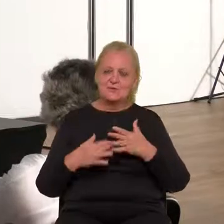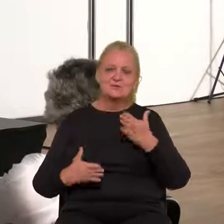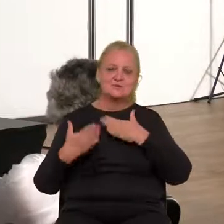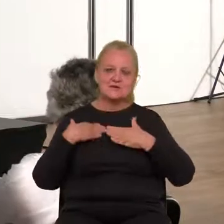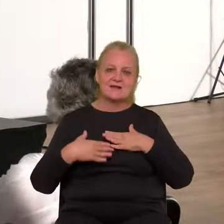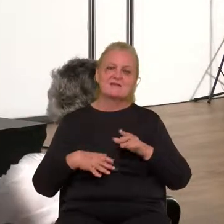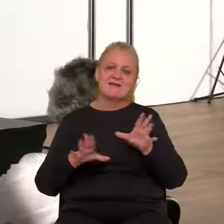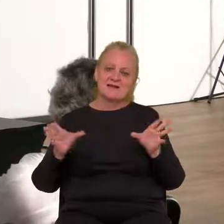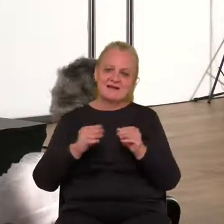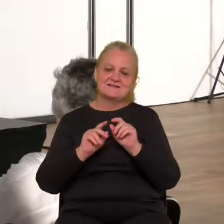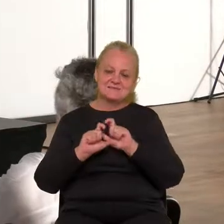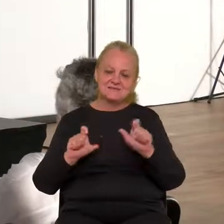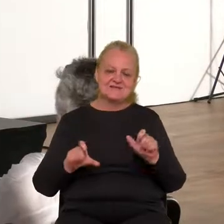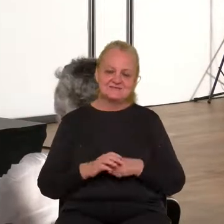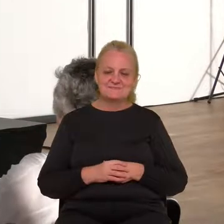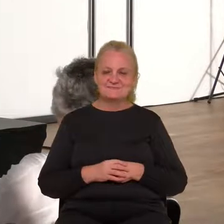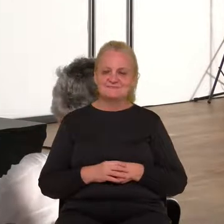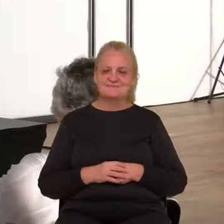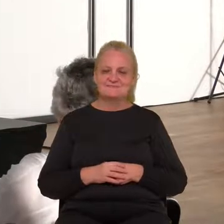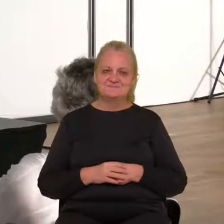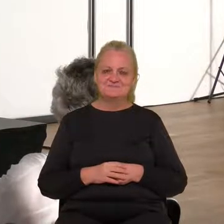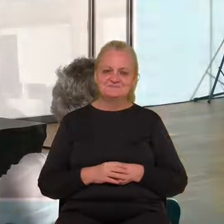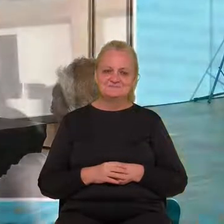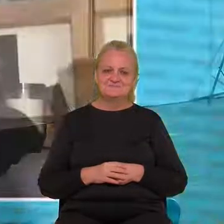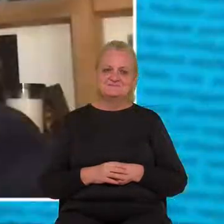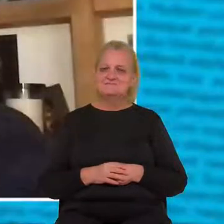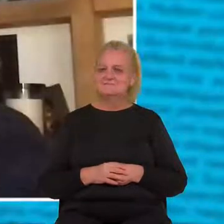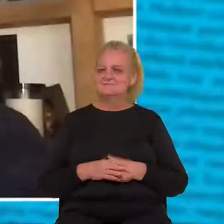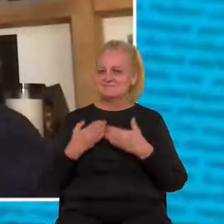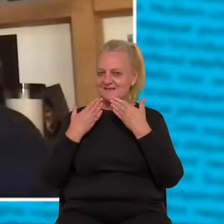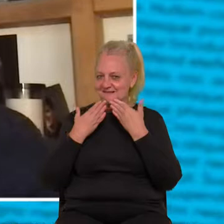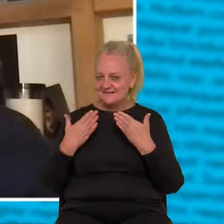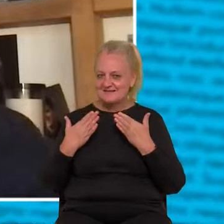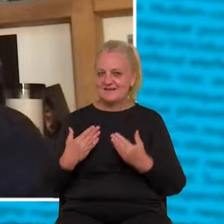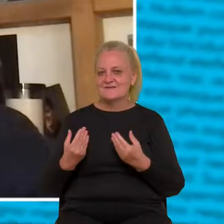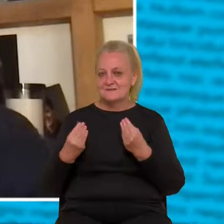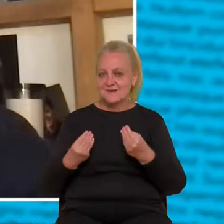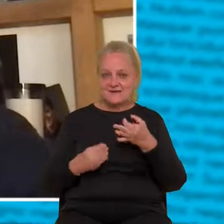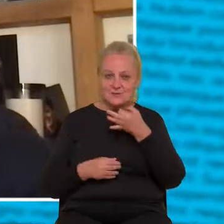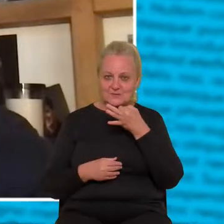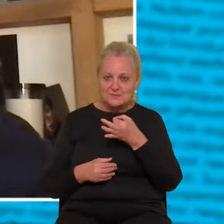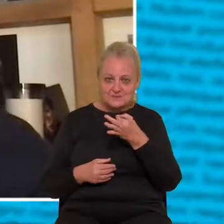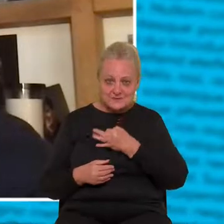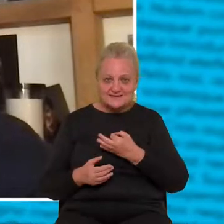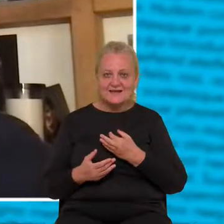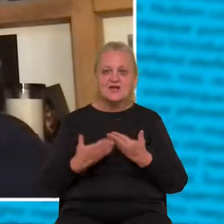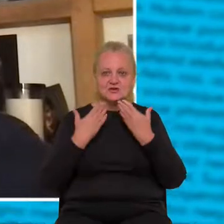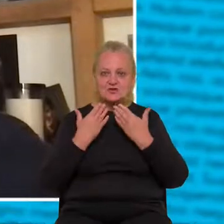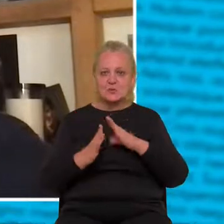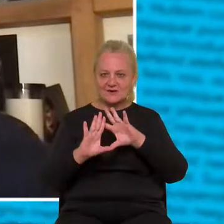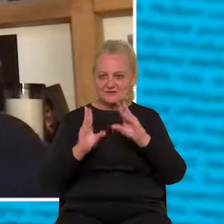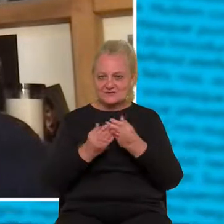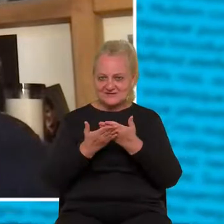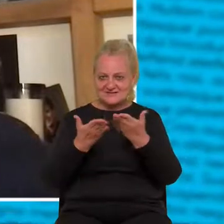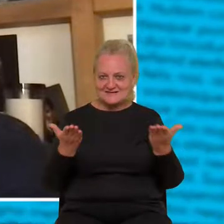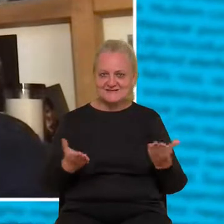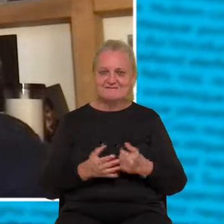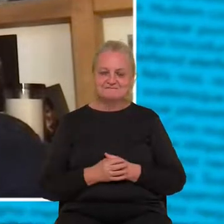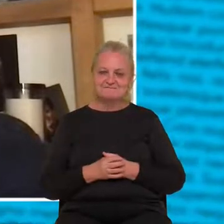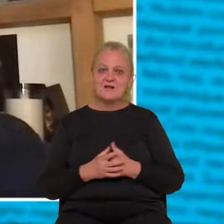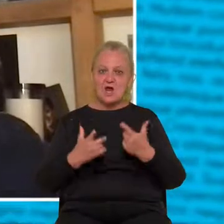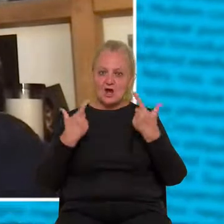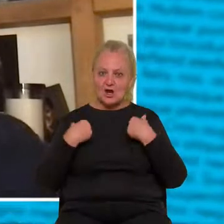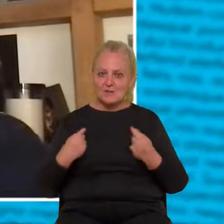with you. Dziękujemy, Kolumie. Cudownie było być z tobą. Dziękujemy za niesamowite pytania i dziękuję wszystkim